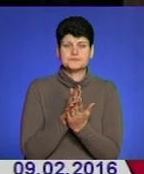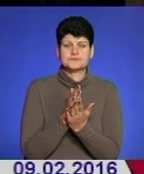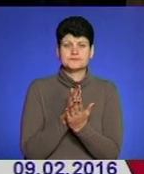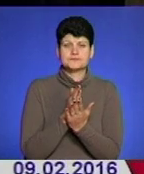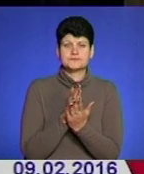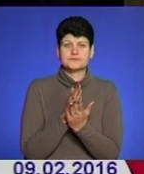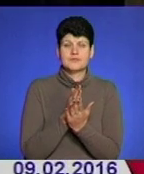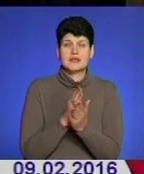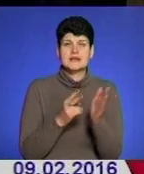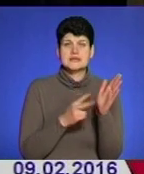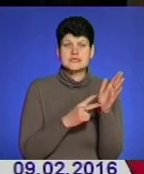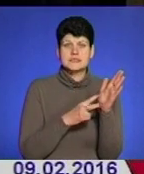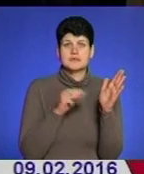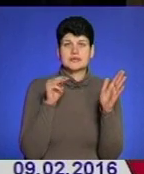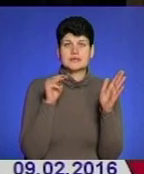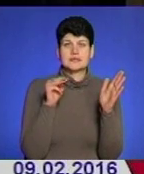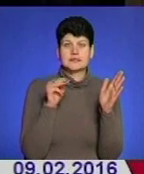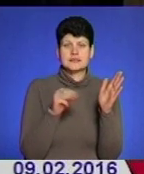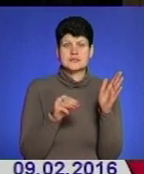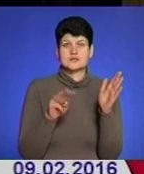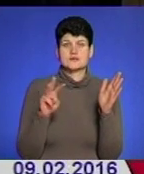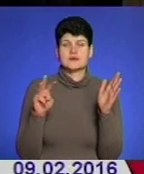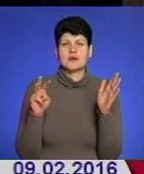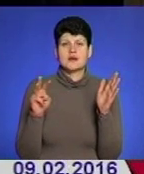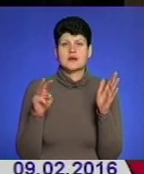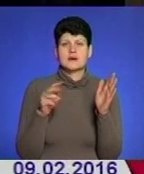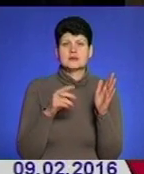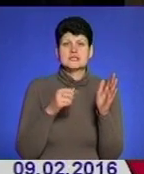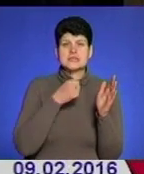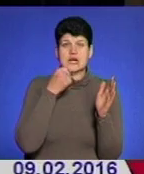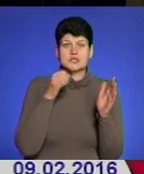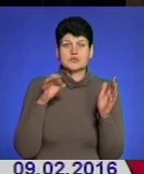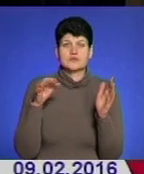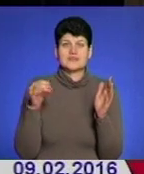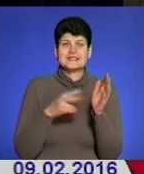стрільця 7003 гривні, старшого стрільця